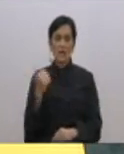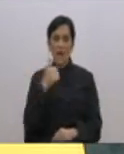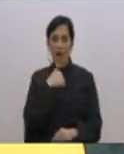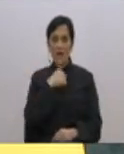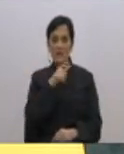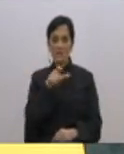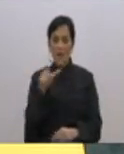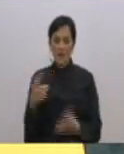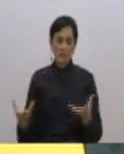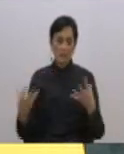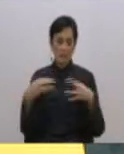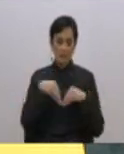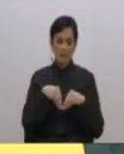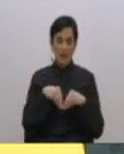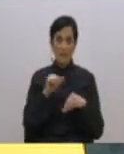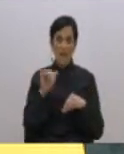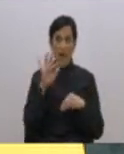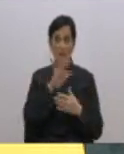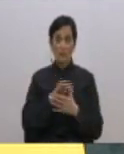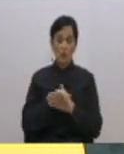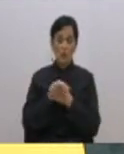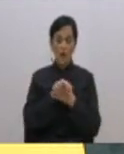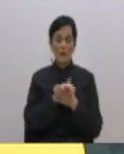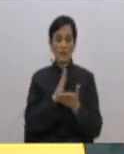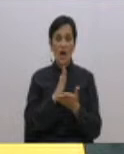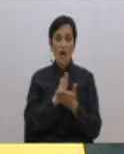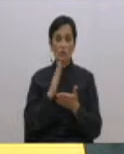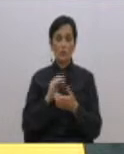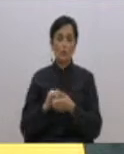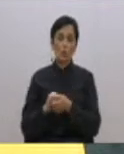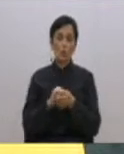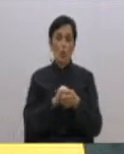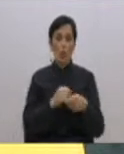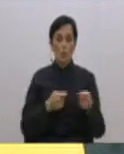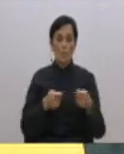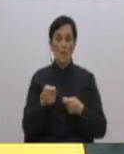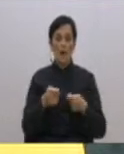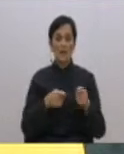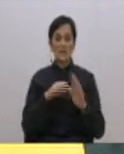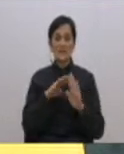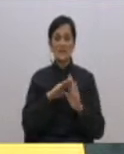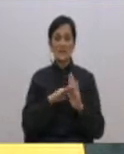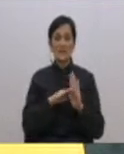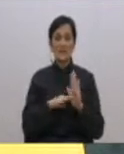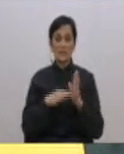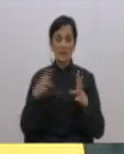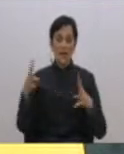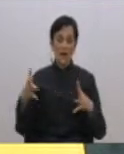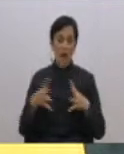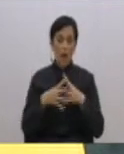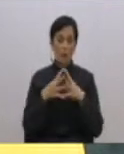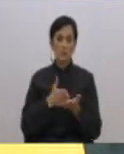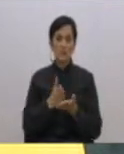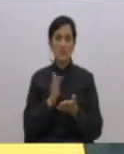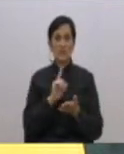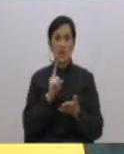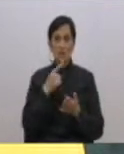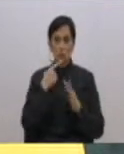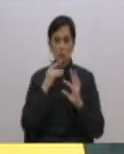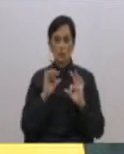ექსპერტები. Ევროკავშირში არსებული კოლექტიური მართვის სისტემასთან ჰარმონიზების მიზნით, რაც